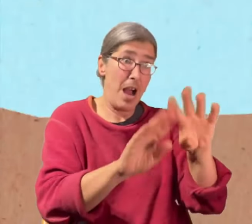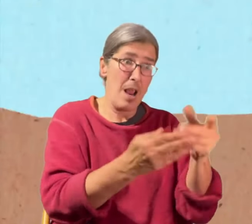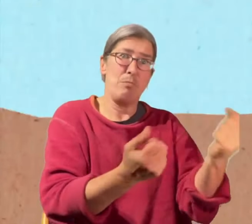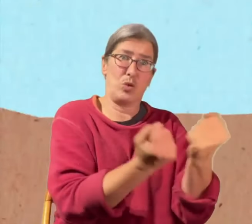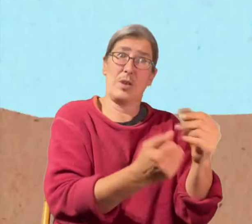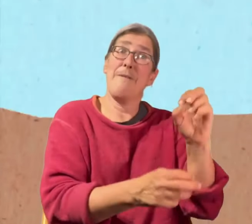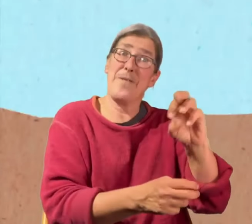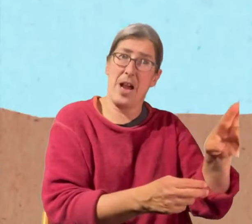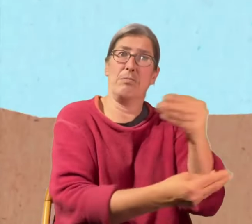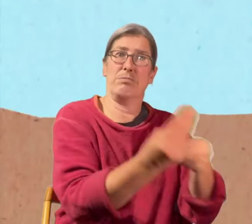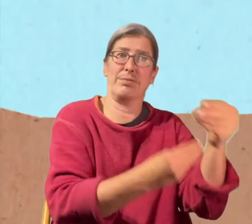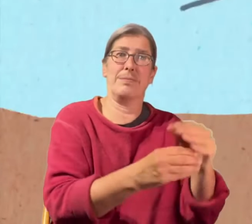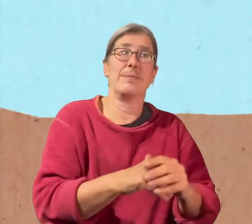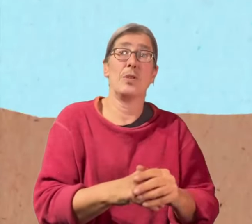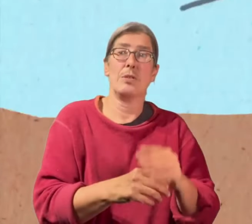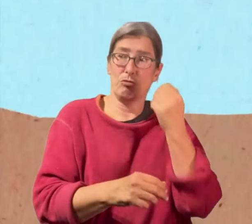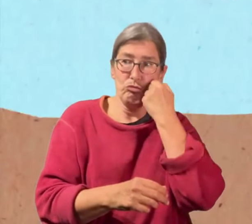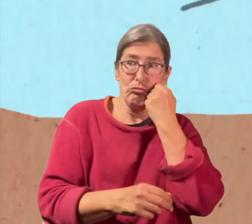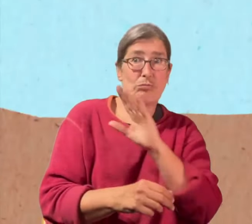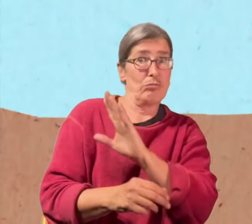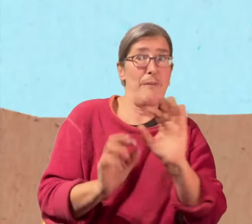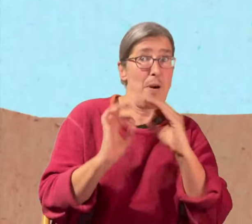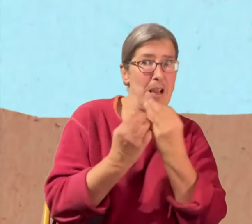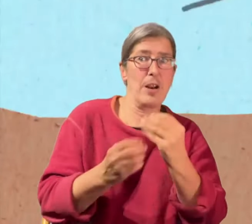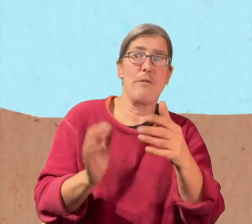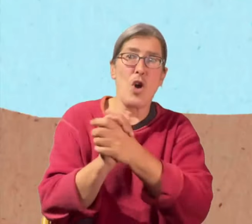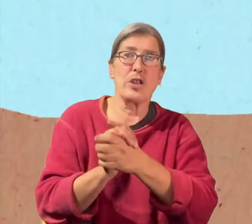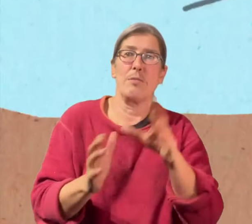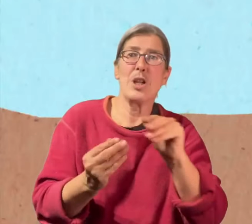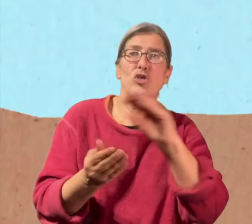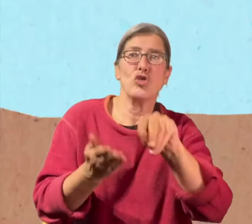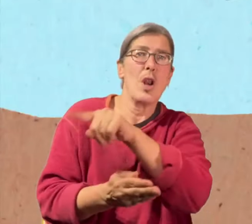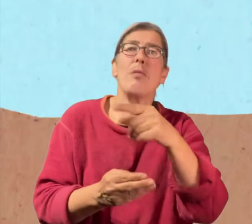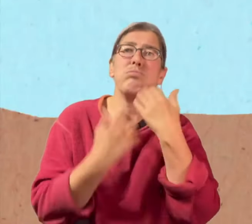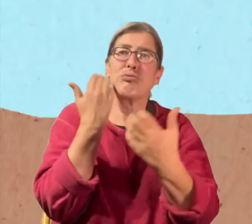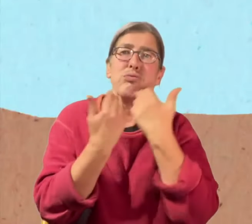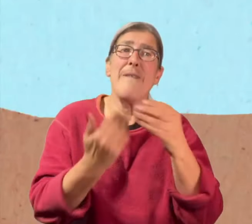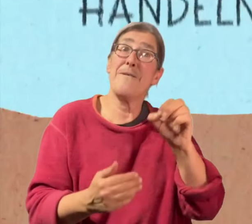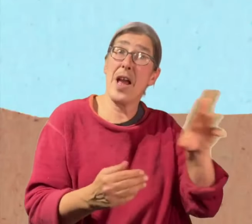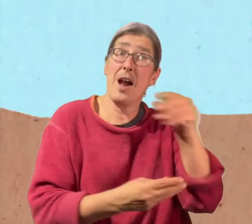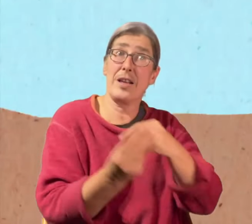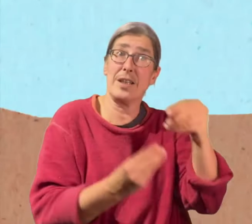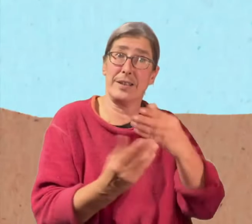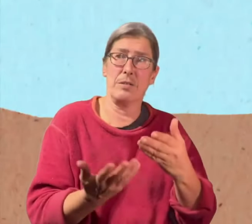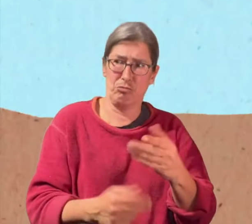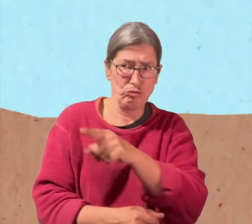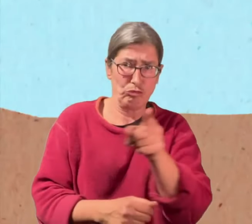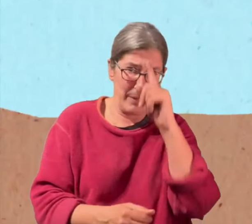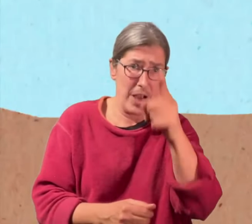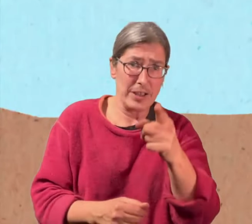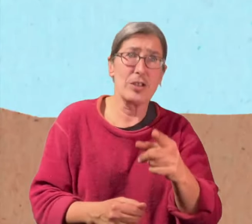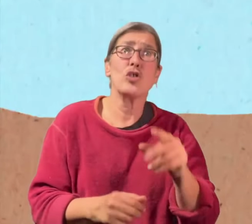gehandelt. Und erzähle natürlich deiner Familie, deinen Freunden und Mitschülern vom fairen Handel. Und wusstet ihr